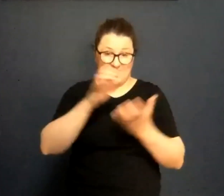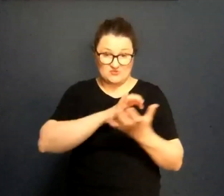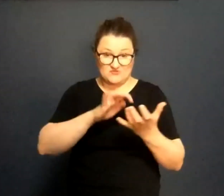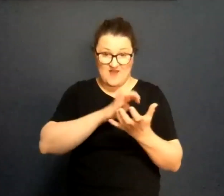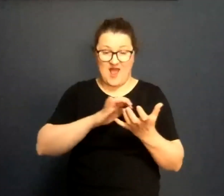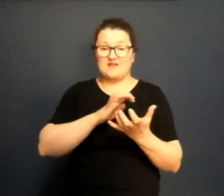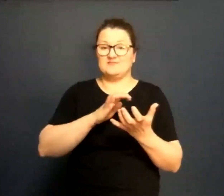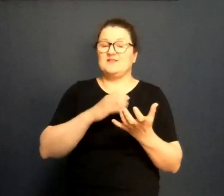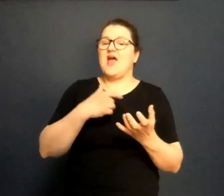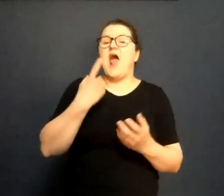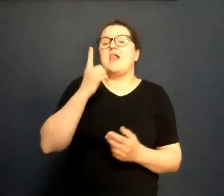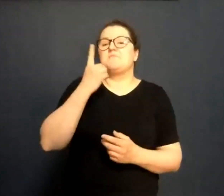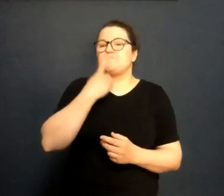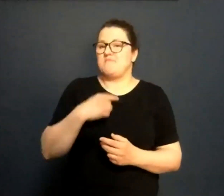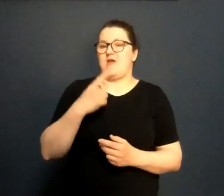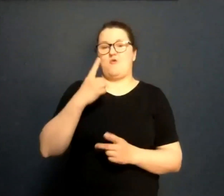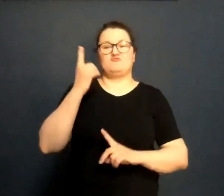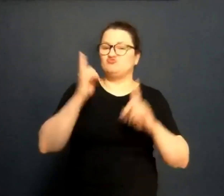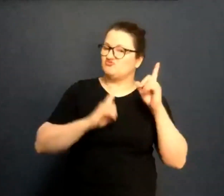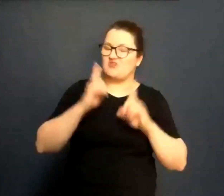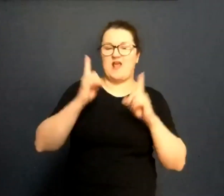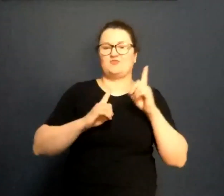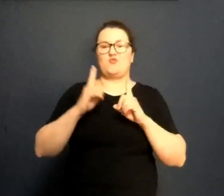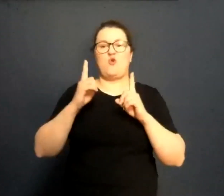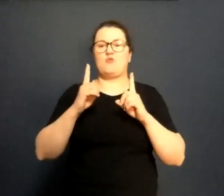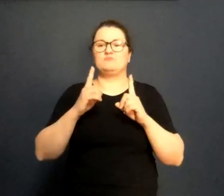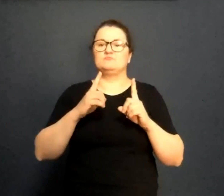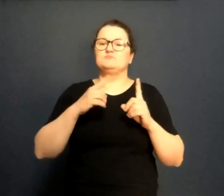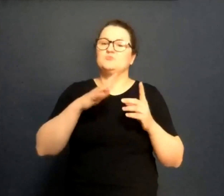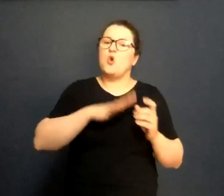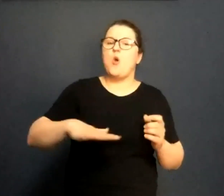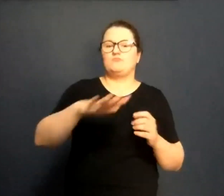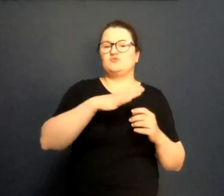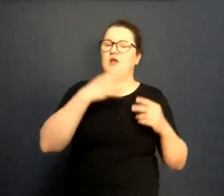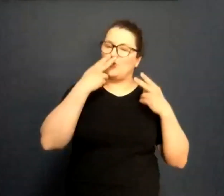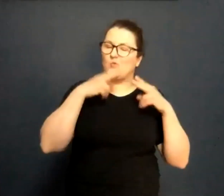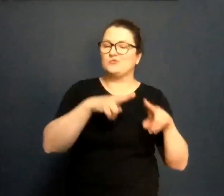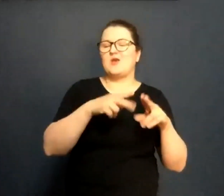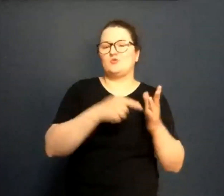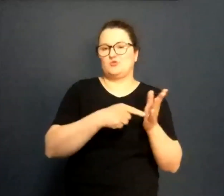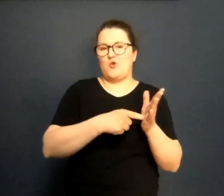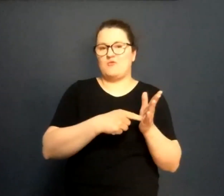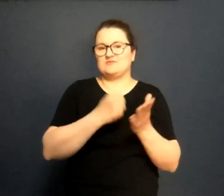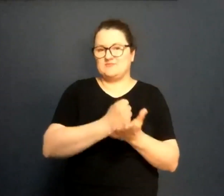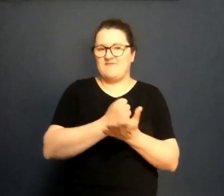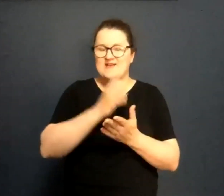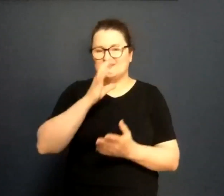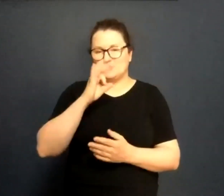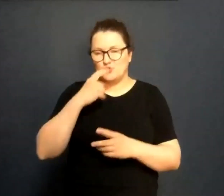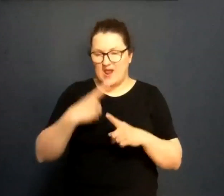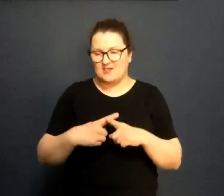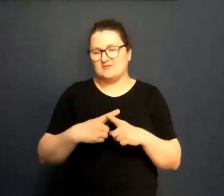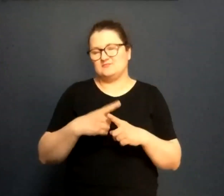rzadko obszarem tej partycypacji jest sfera seksualności, dlatego że, no nie wiem, seniorzy dostają